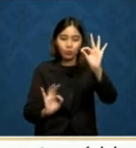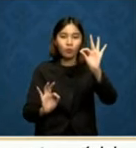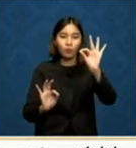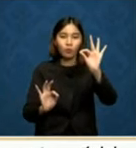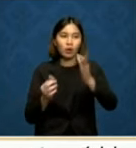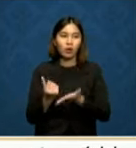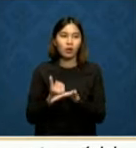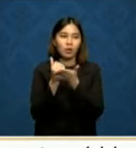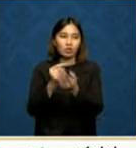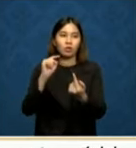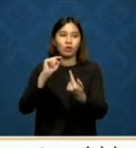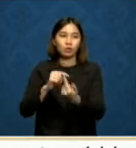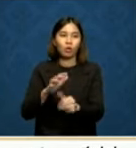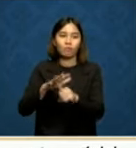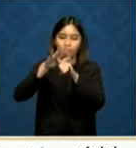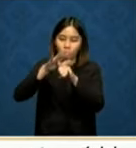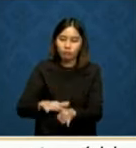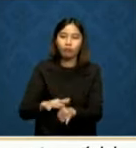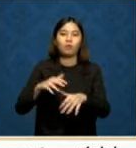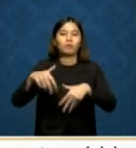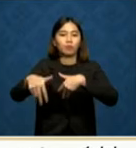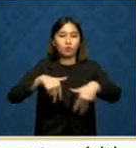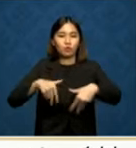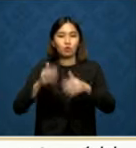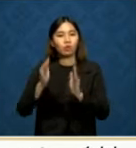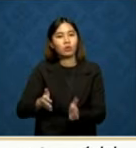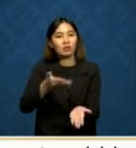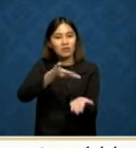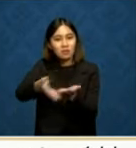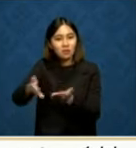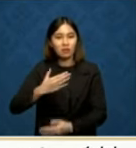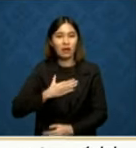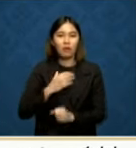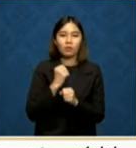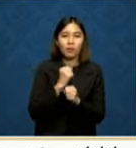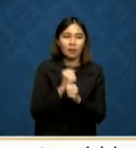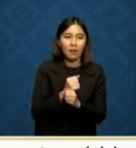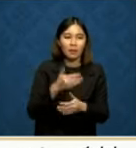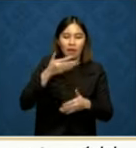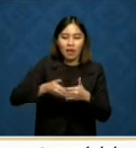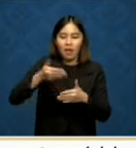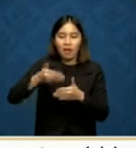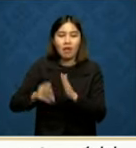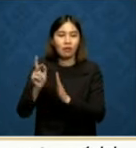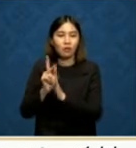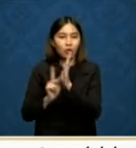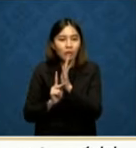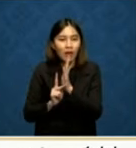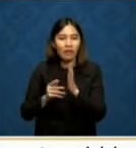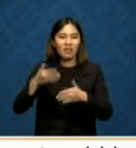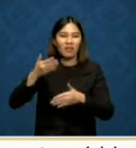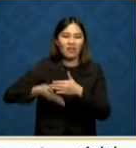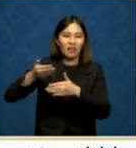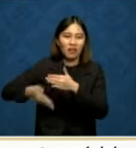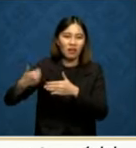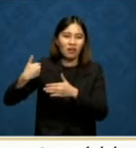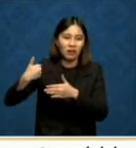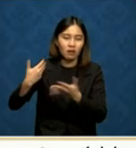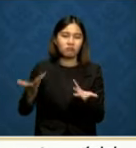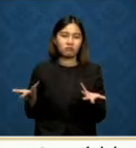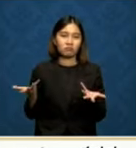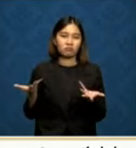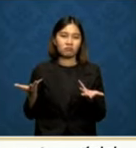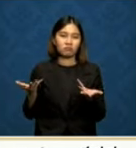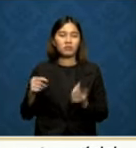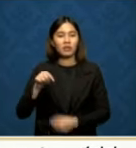เอือต่อการเอาเปรี่ยบู้บริพวกเพราฉนั้นเวลาเราทำไปก็ไปติดกฎหมาย ติดงึกติดกักฉัคิว่า